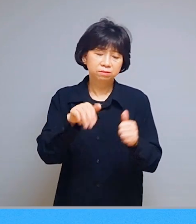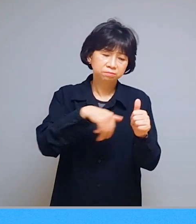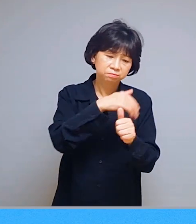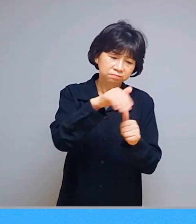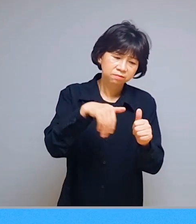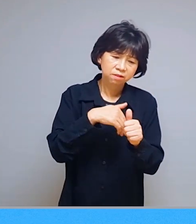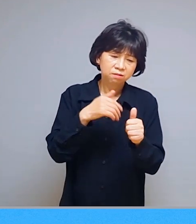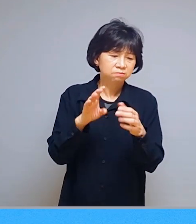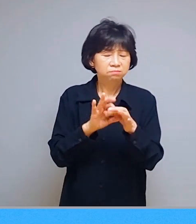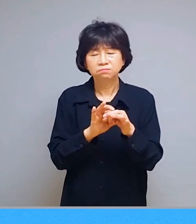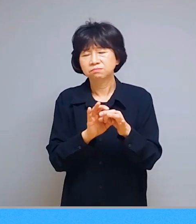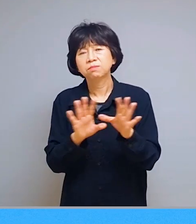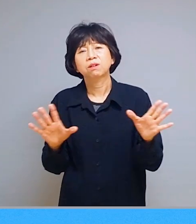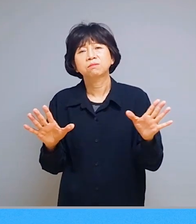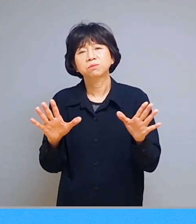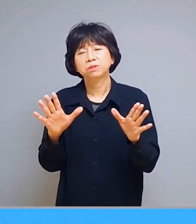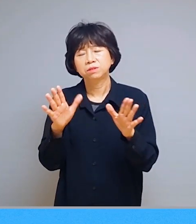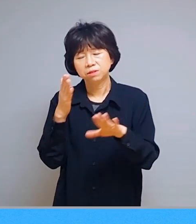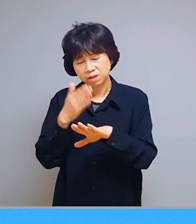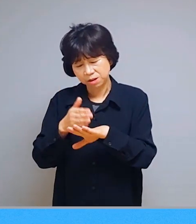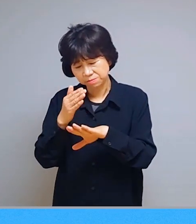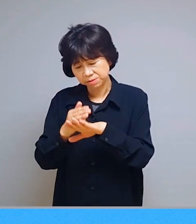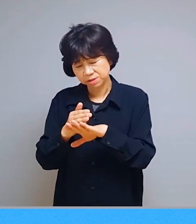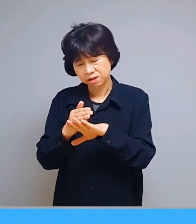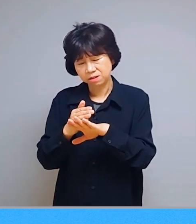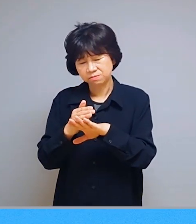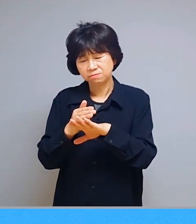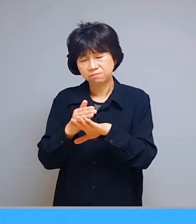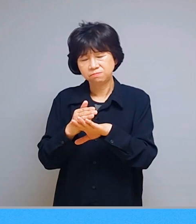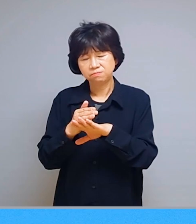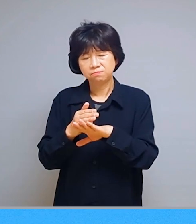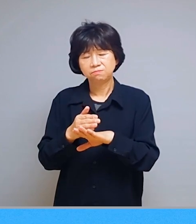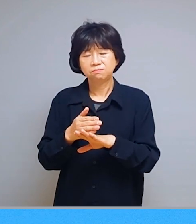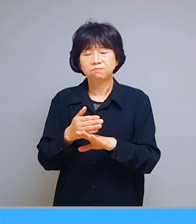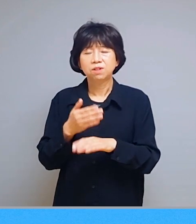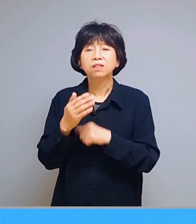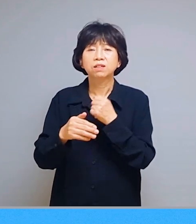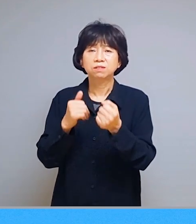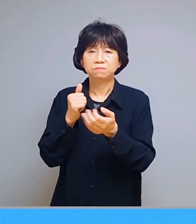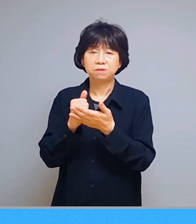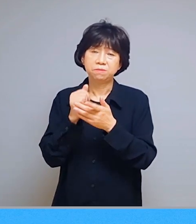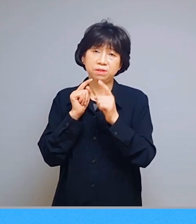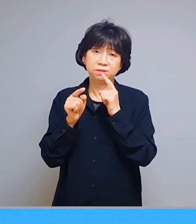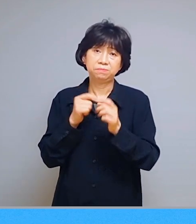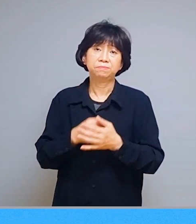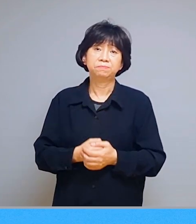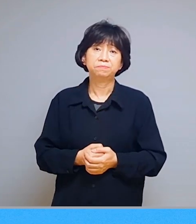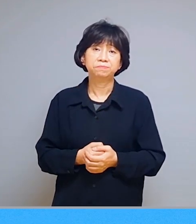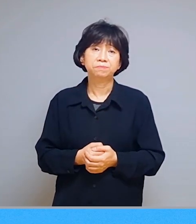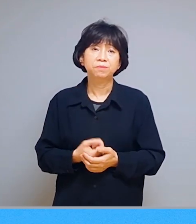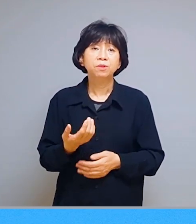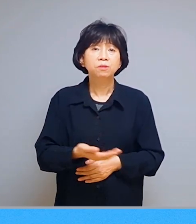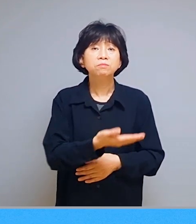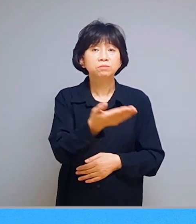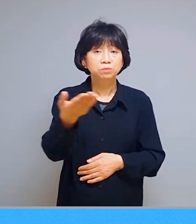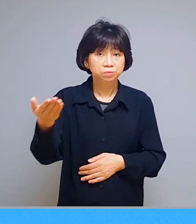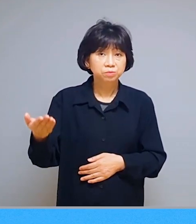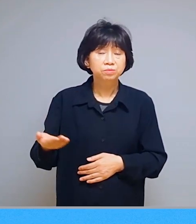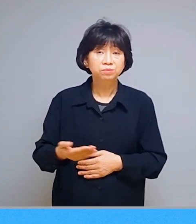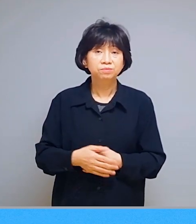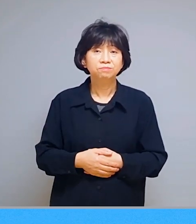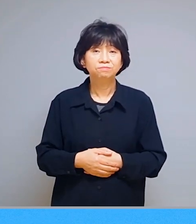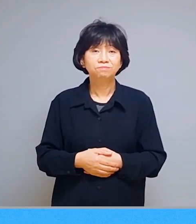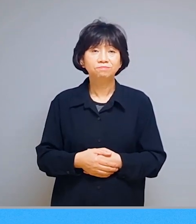환경이 상관없이 그럼에도 불구하고 감사하라. 지금 저에게 주시는 하나님의 말씀이에요. 여러분에게도 이 말씀이